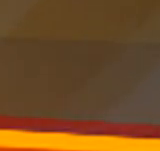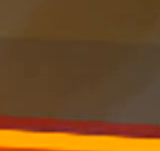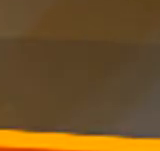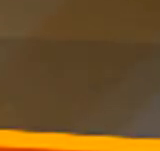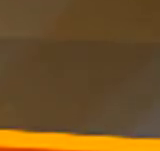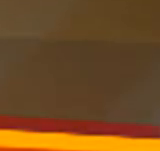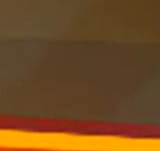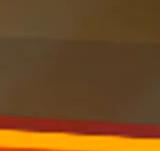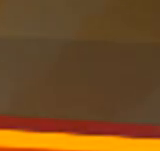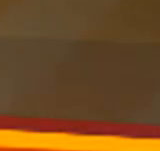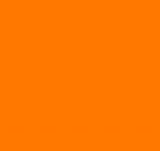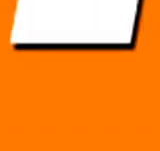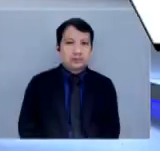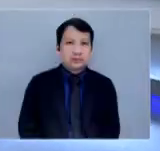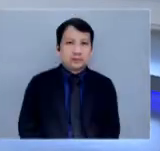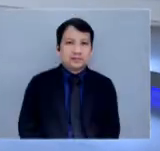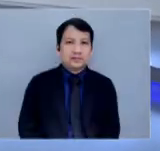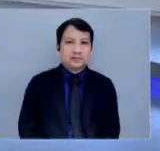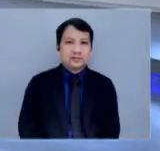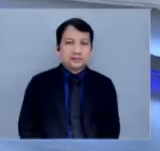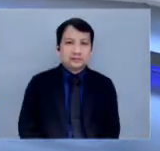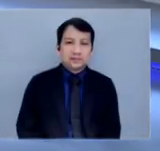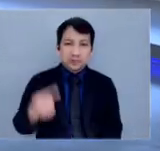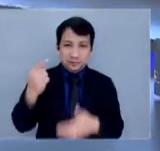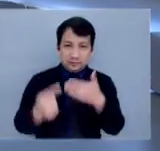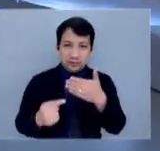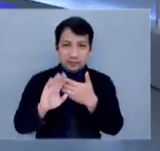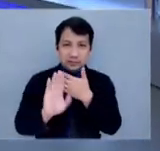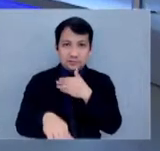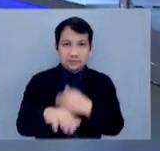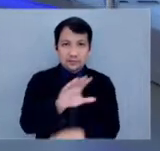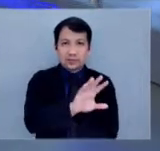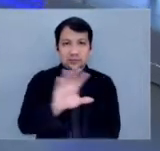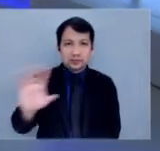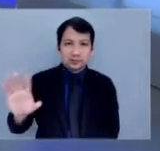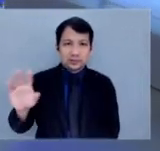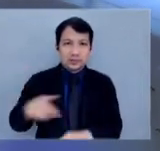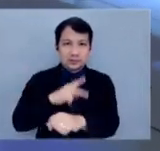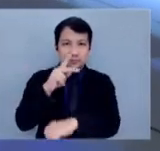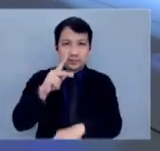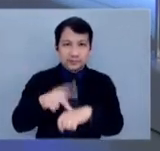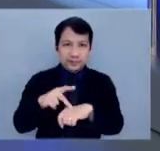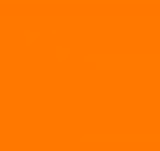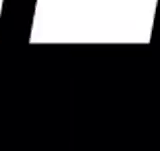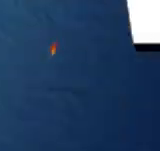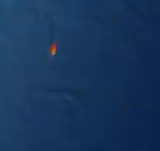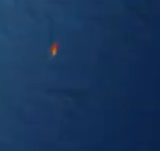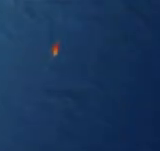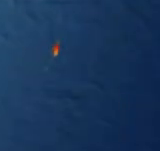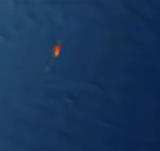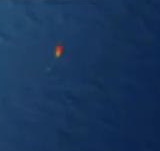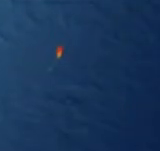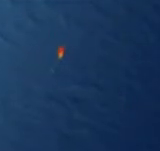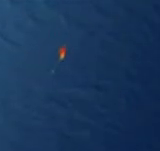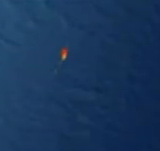pabalik sa Amerika. Abangan ang lahat ng yan sa pagbabalik ng Frontline Pilipinas.